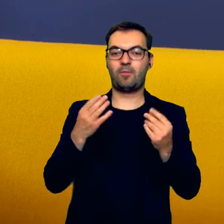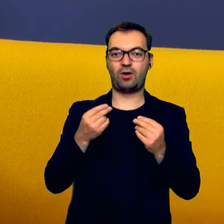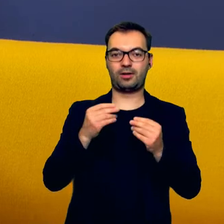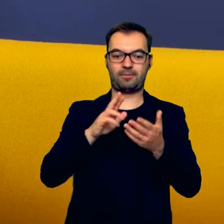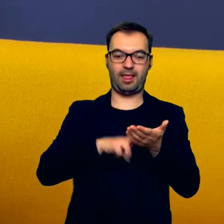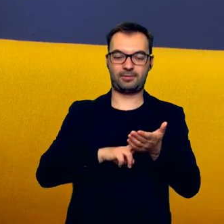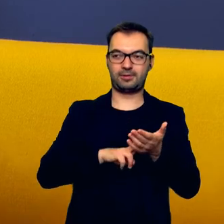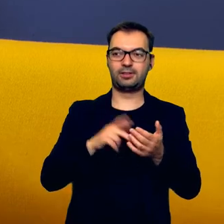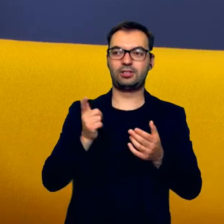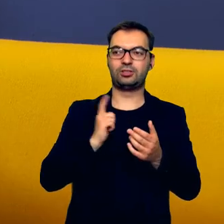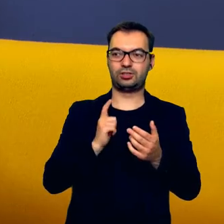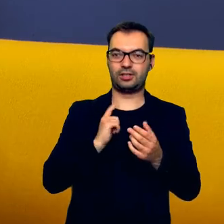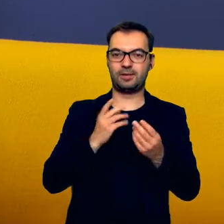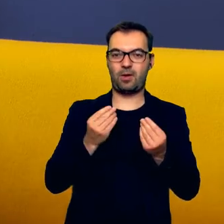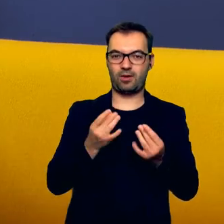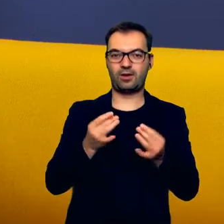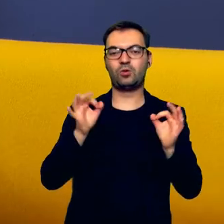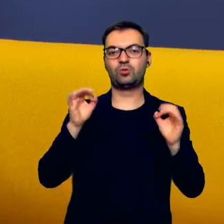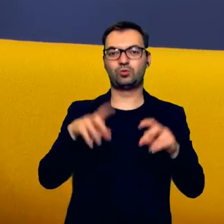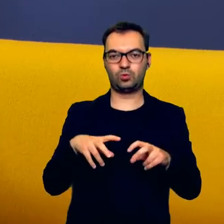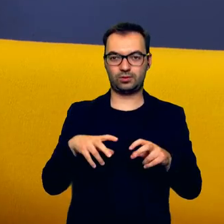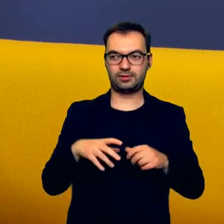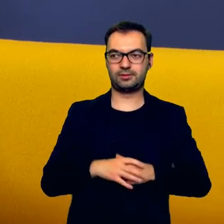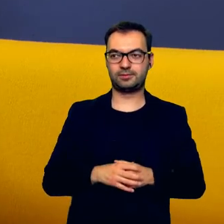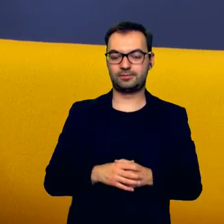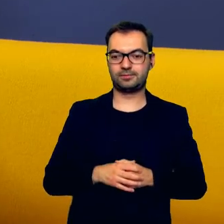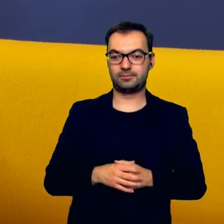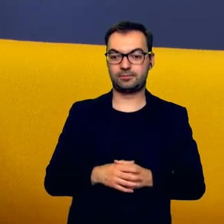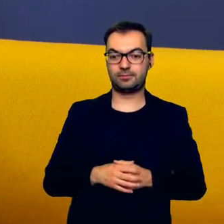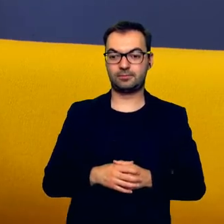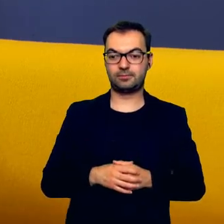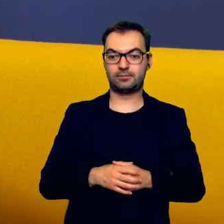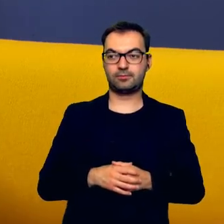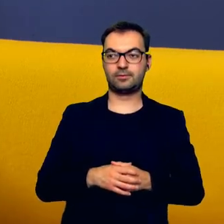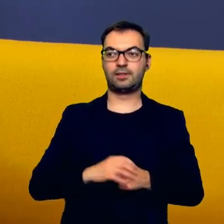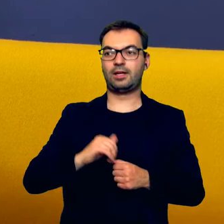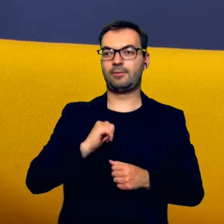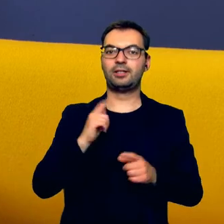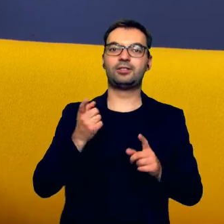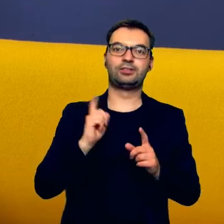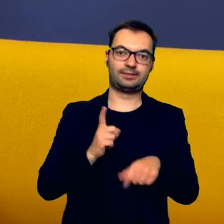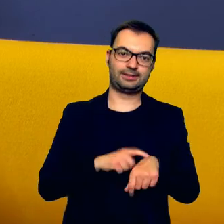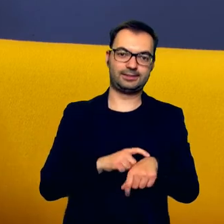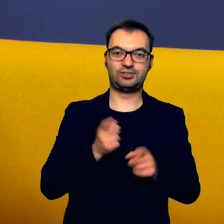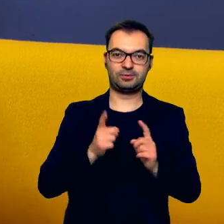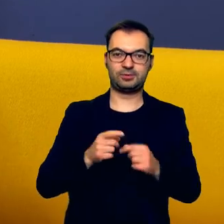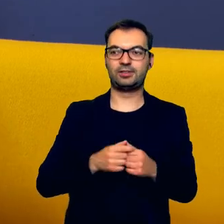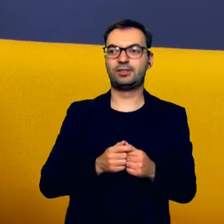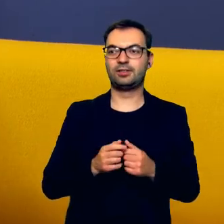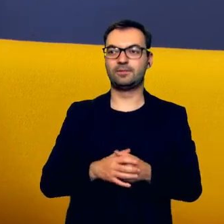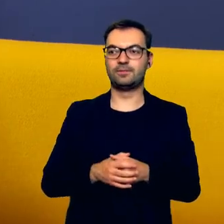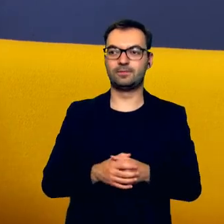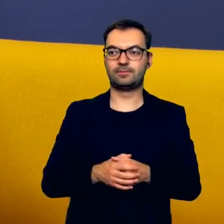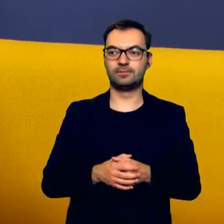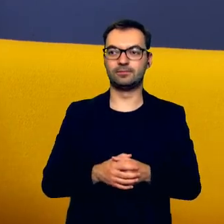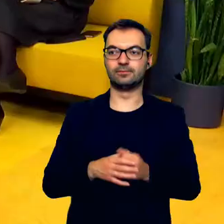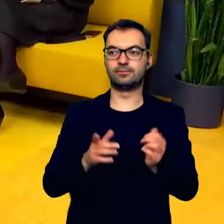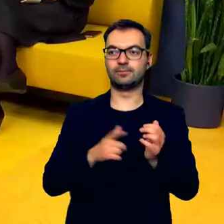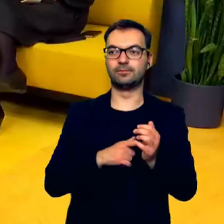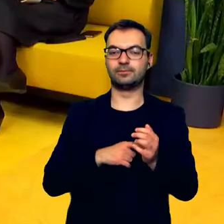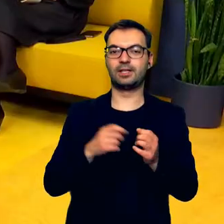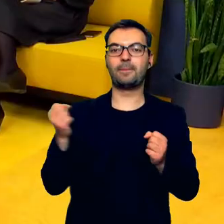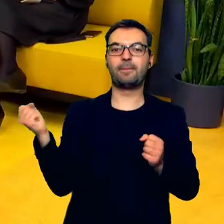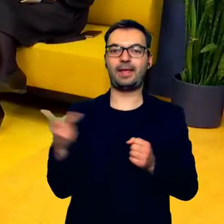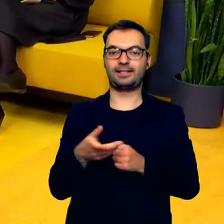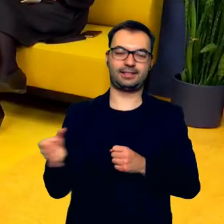mokry ślad, trzeba było poczekać aż chwilę, aż wyschnie ten atrament, prawda? No i żeby niedługo czekać, to zwykle